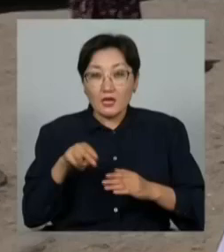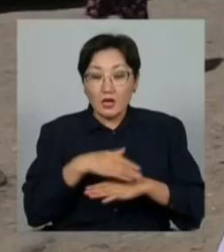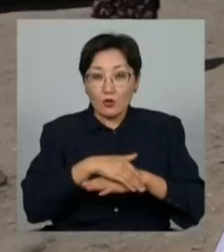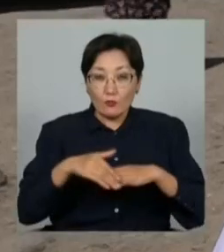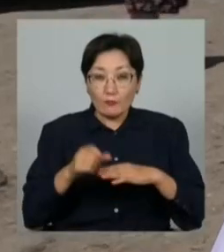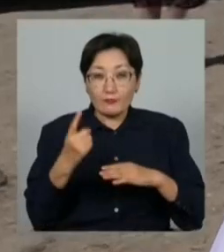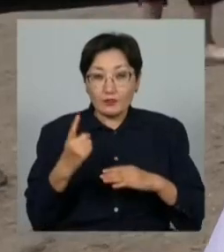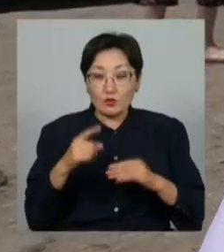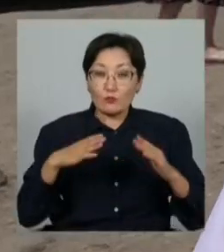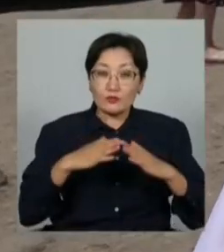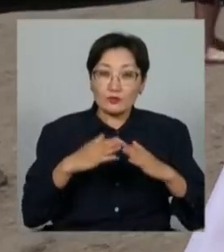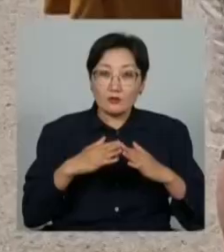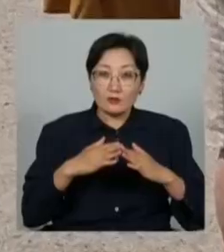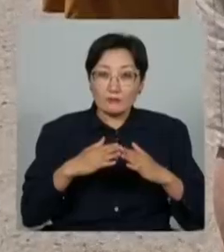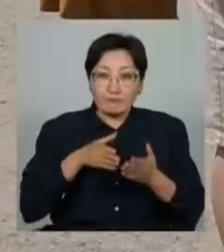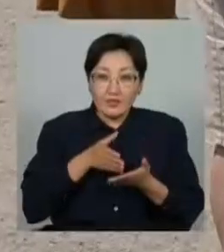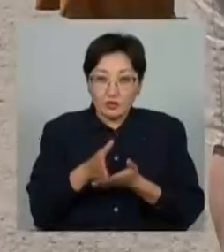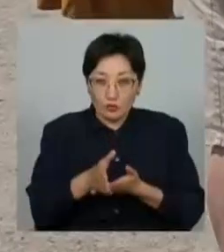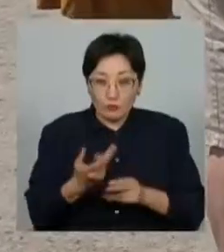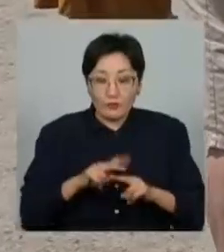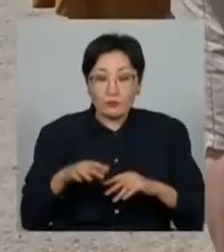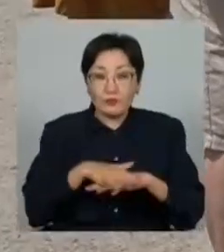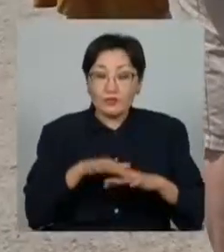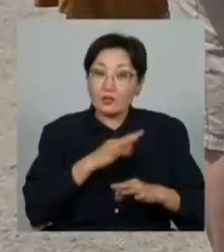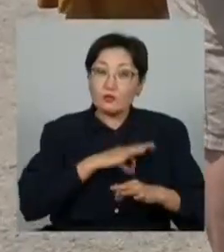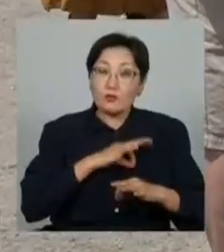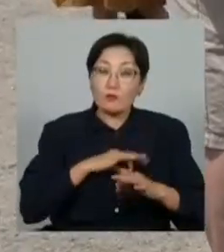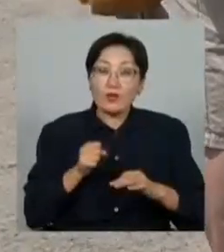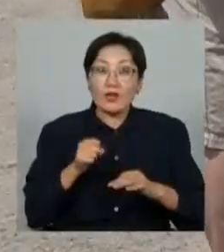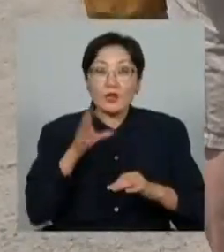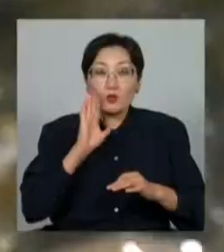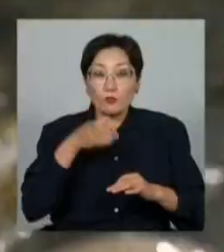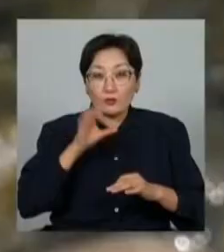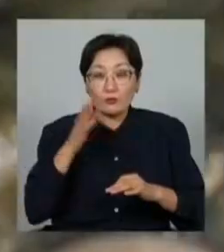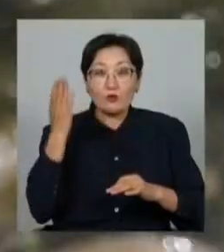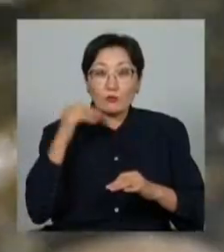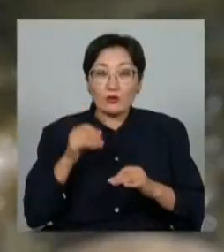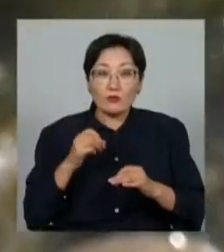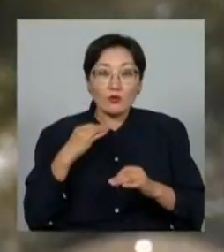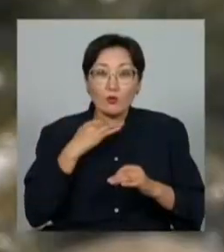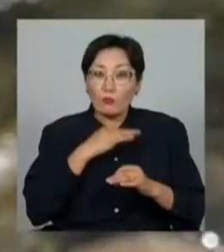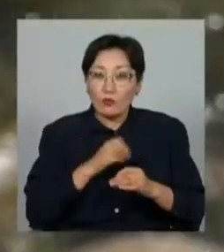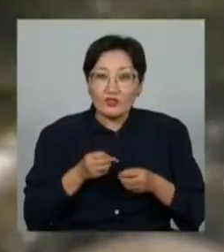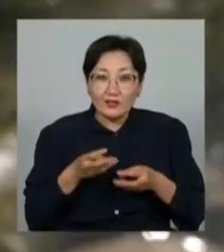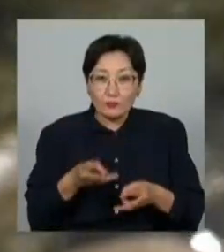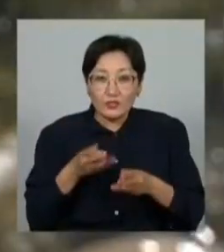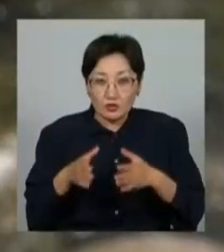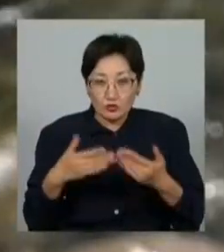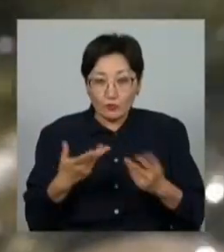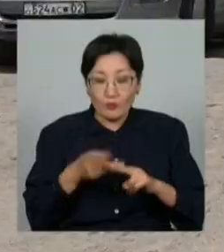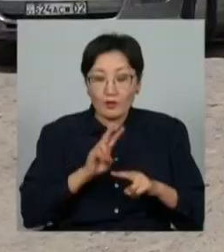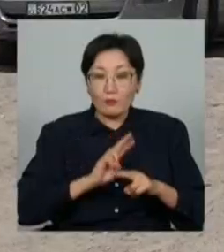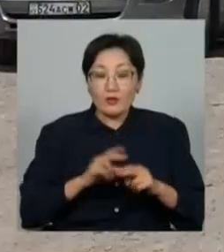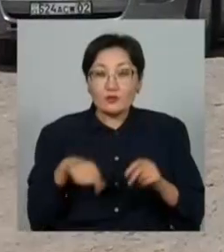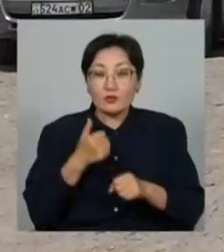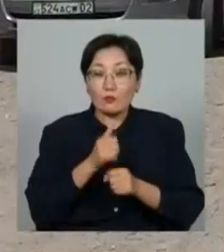бір үйден беріп кесіп өтеді. Бүгінде көпшілік тұтынып отырған артезиан суы бұрынғыдай молынан ақпай қалған деседі халық. Оған басты